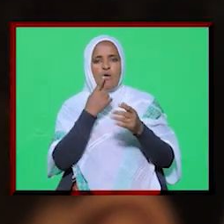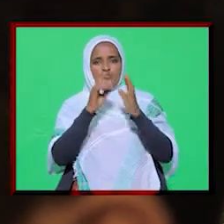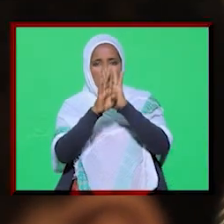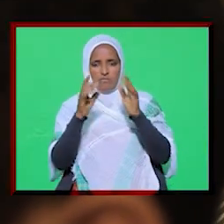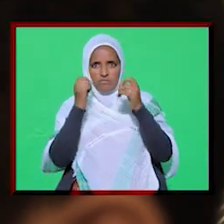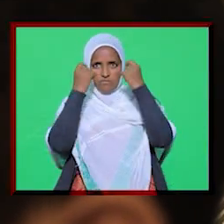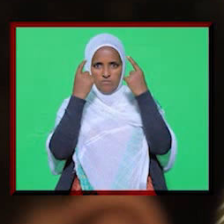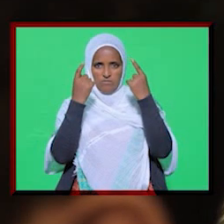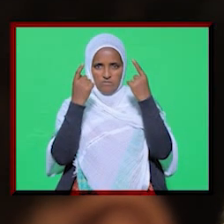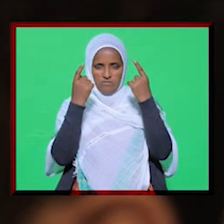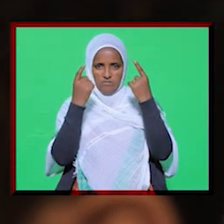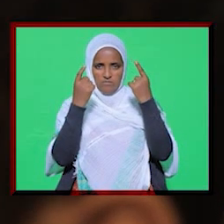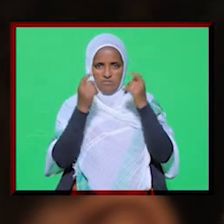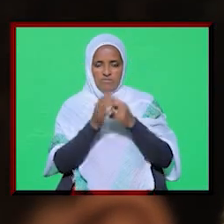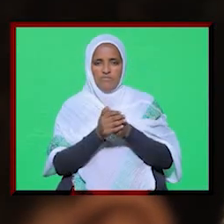ሲከፍት ከንቅልፉ ነቃ።